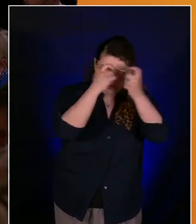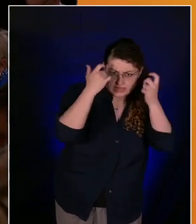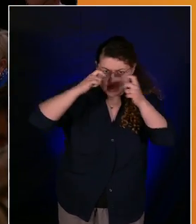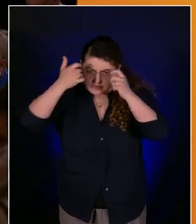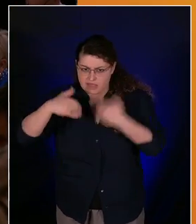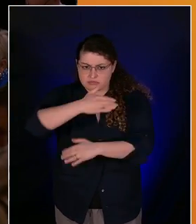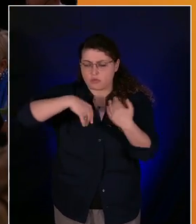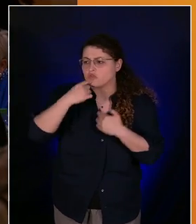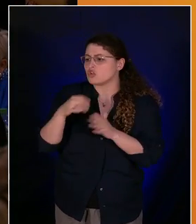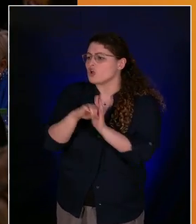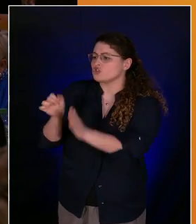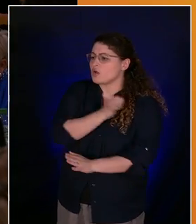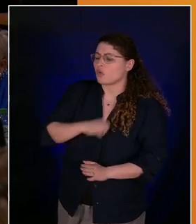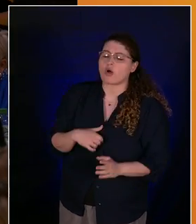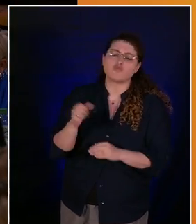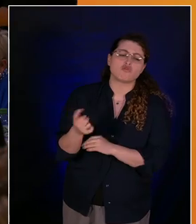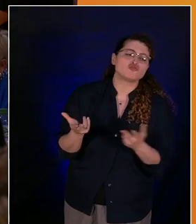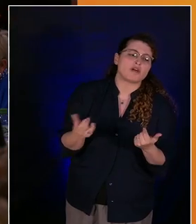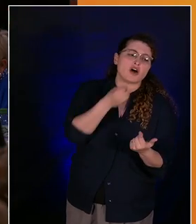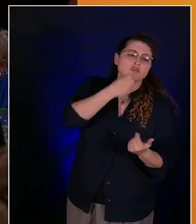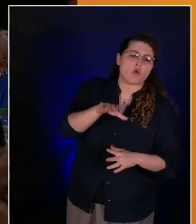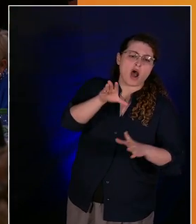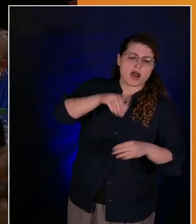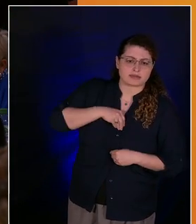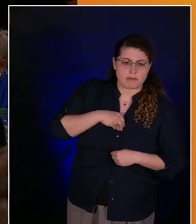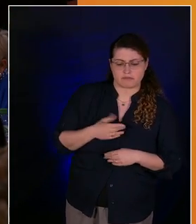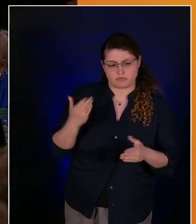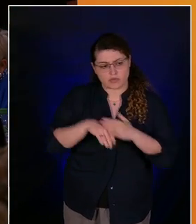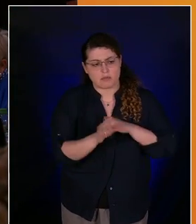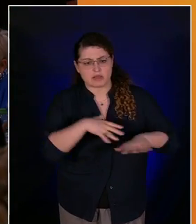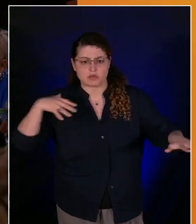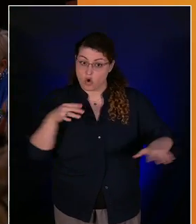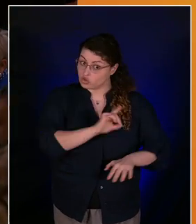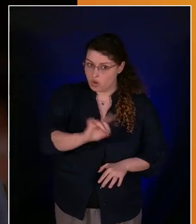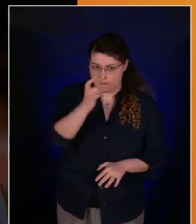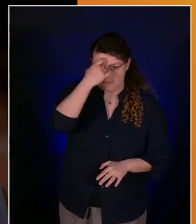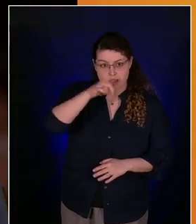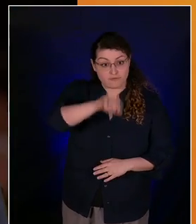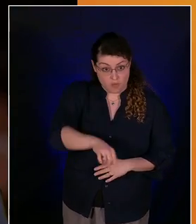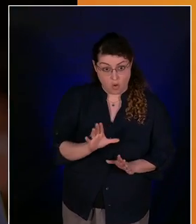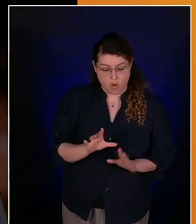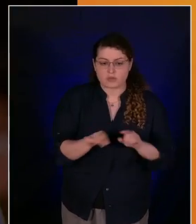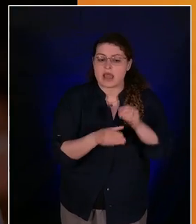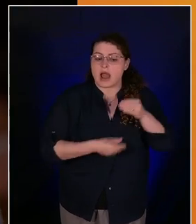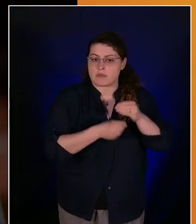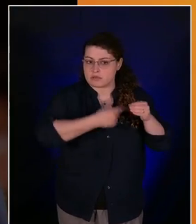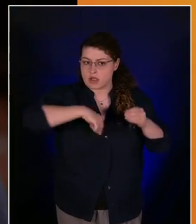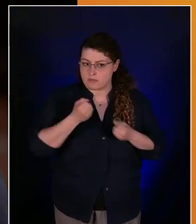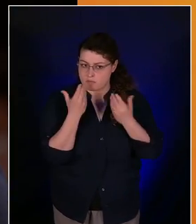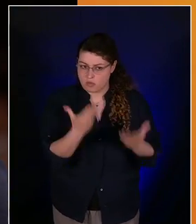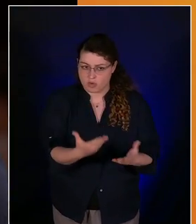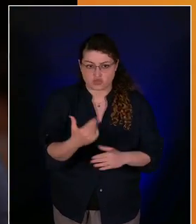la banalisation de l'extrême droite dans nos manifestations surtout notre amendement proposé de préciser la non